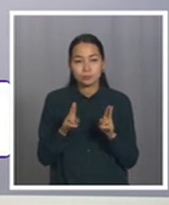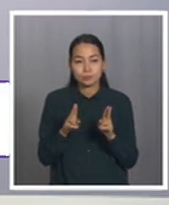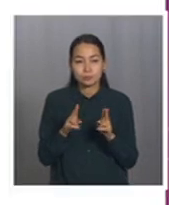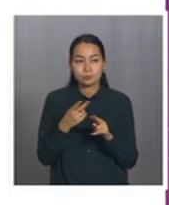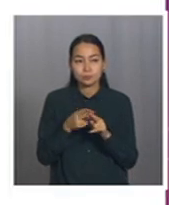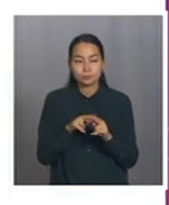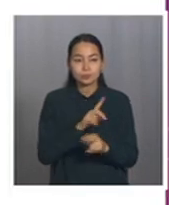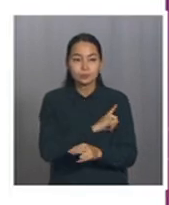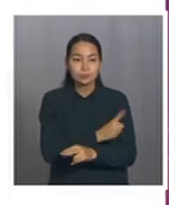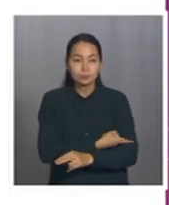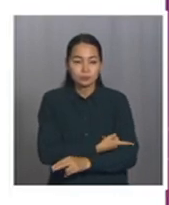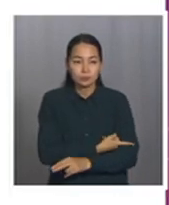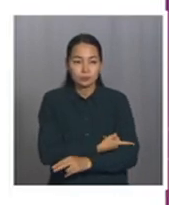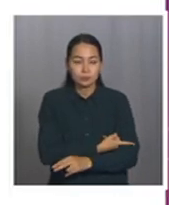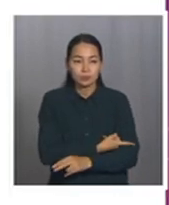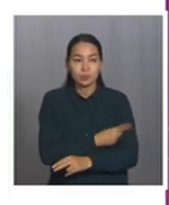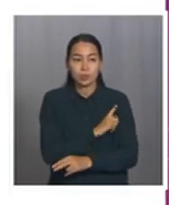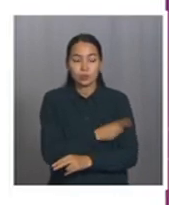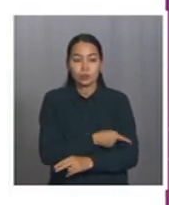күштің мәні сол